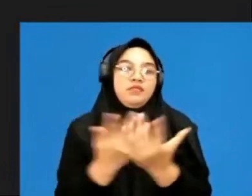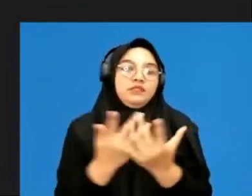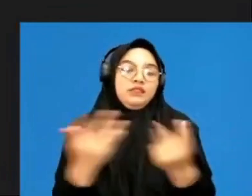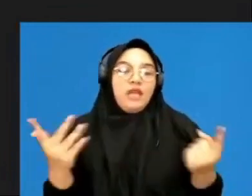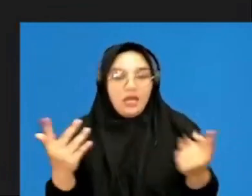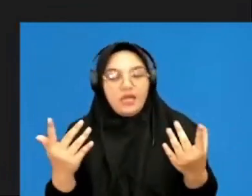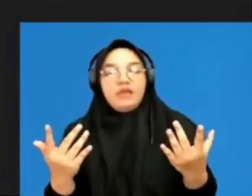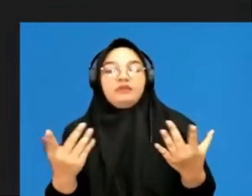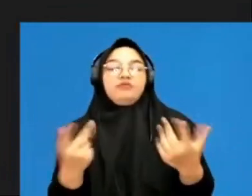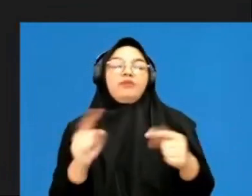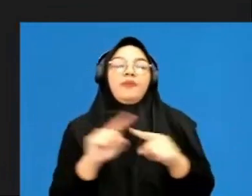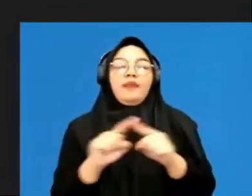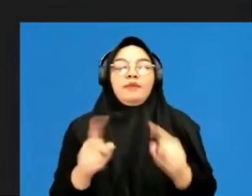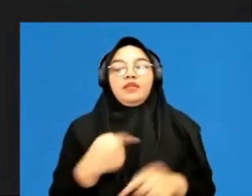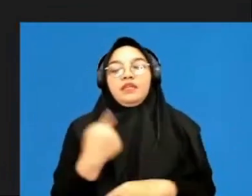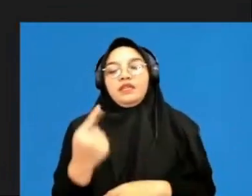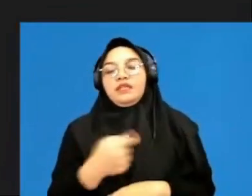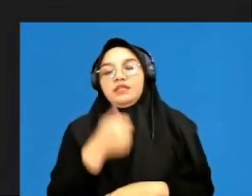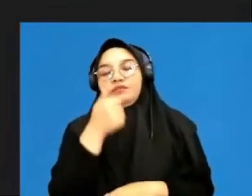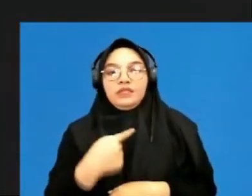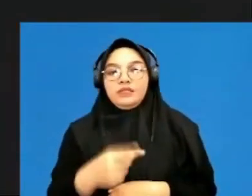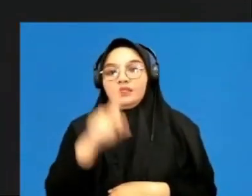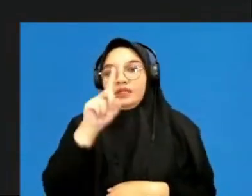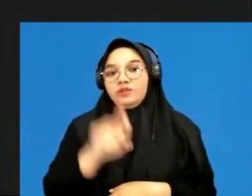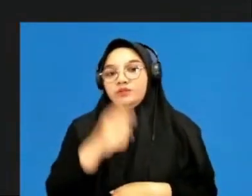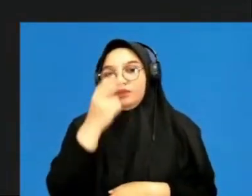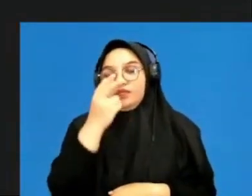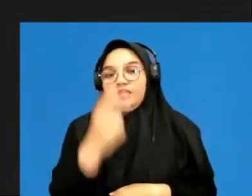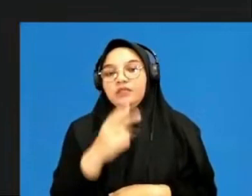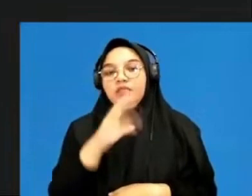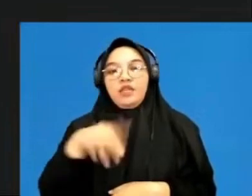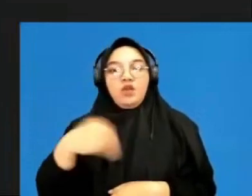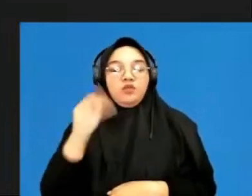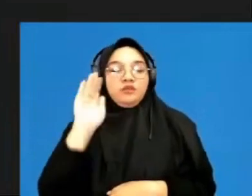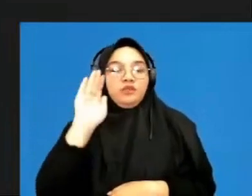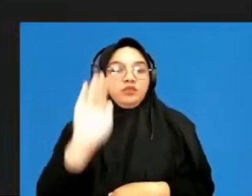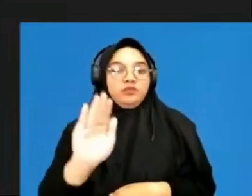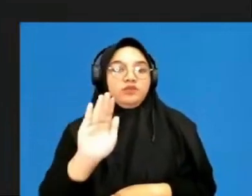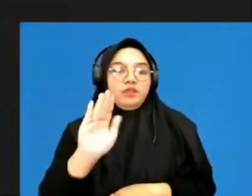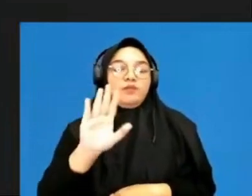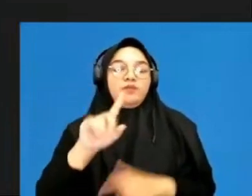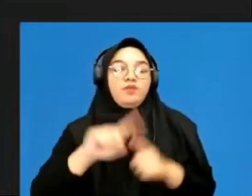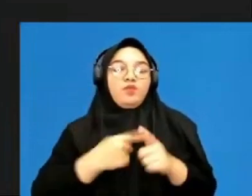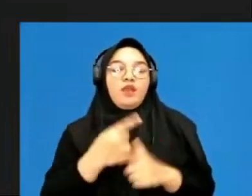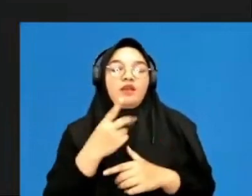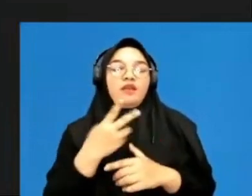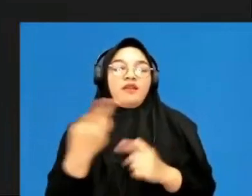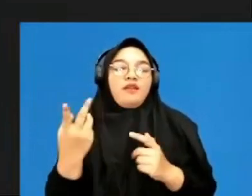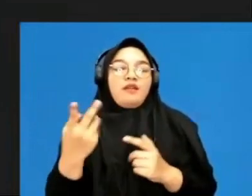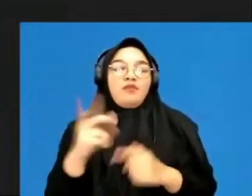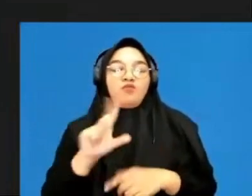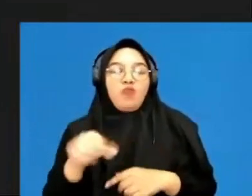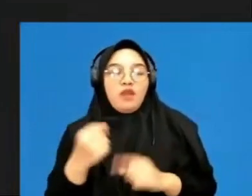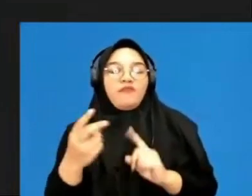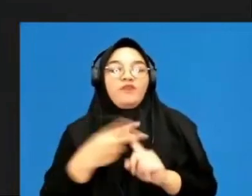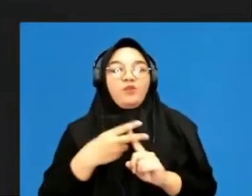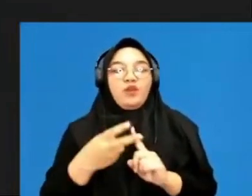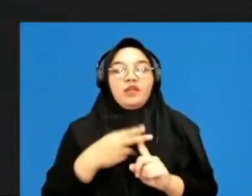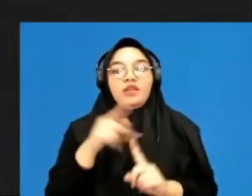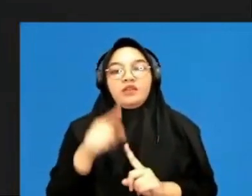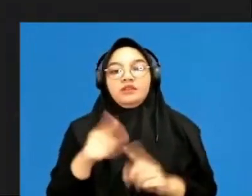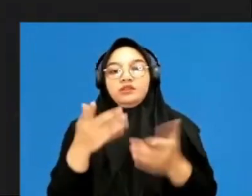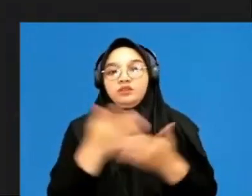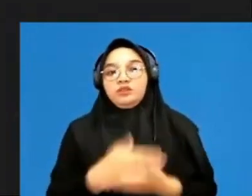masyarakat tapi memang kita bisa terlibat aktif sebagai berikutnya di bulan Februari itu adalah momen Pemilu